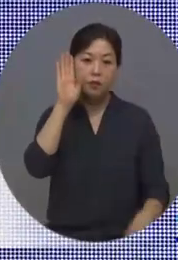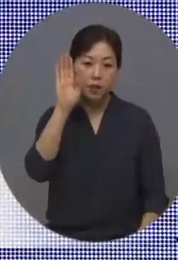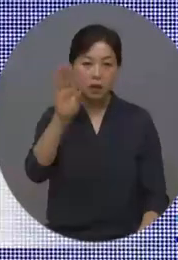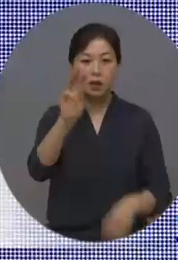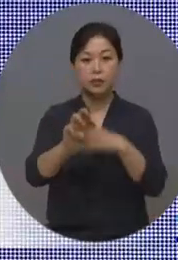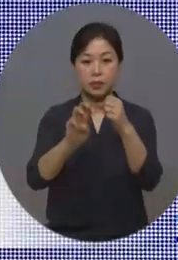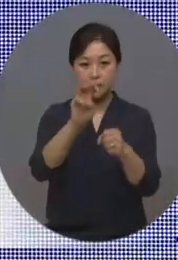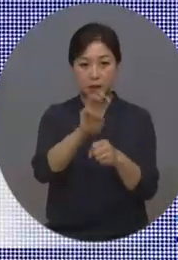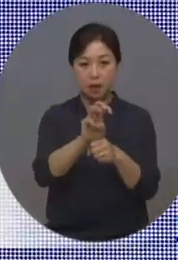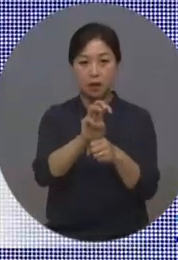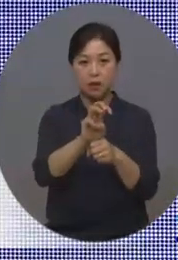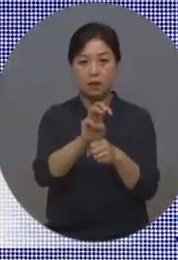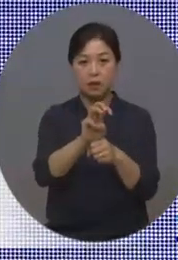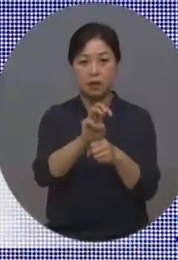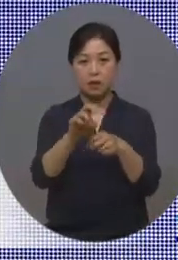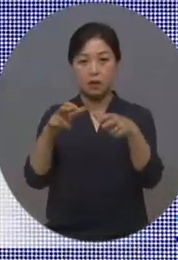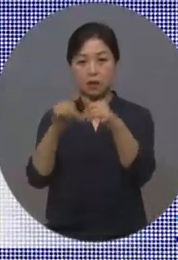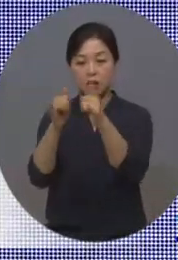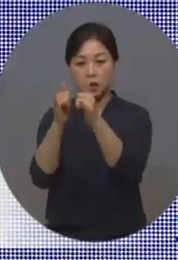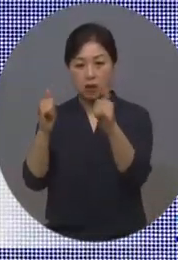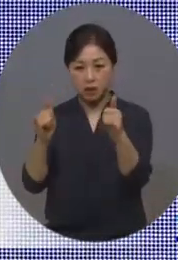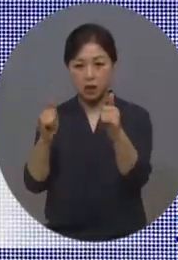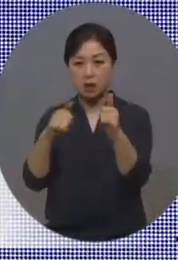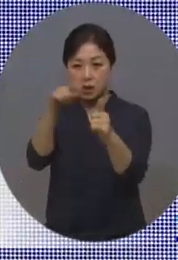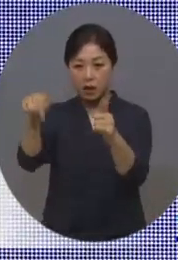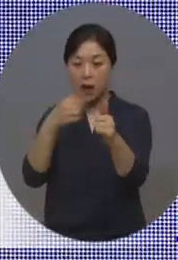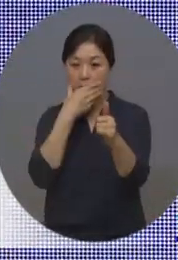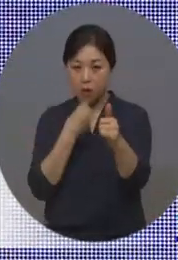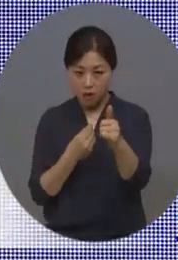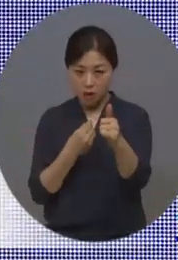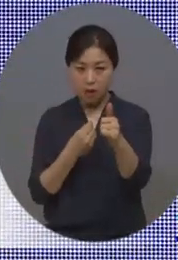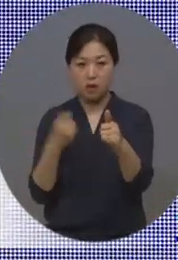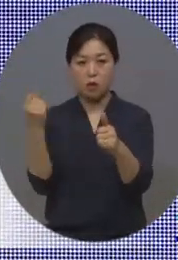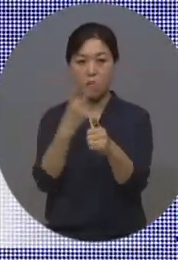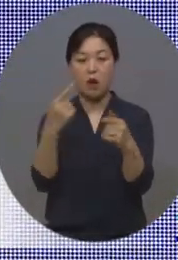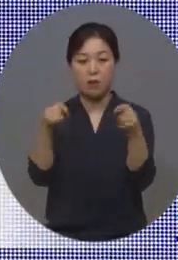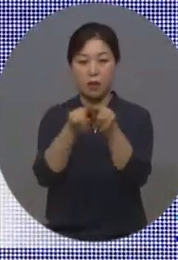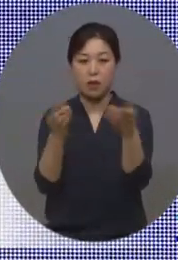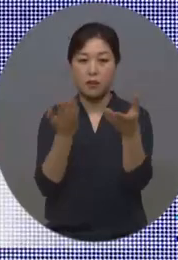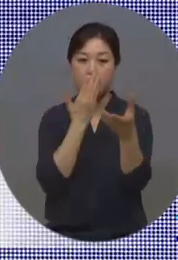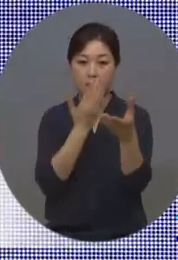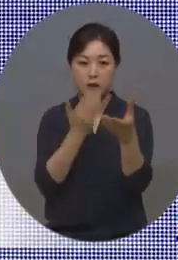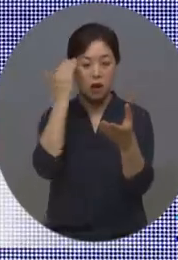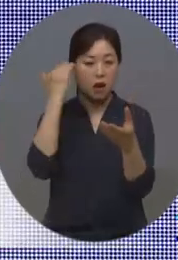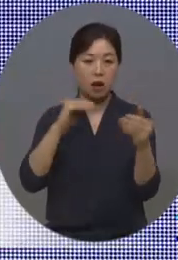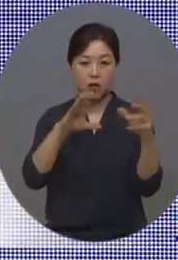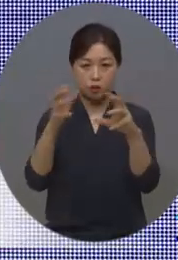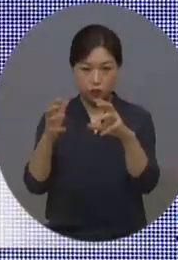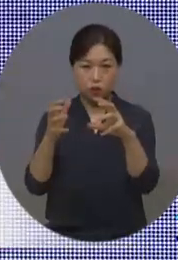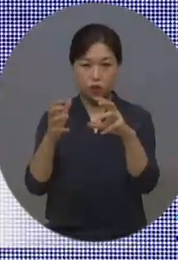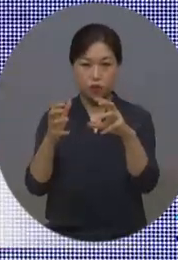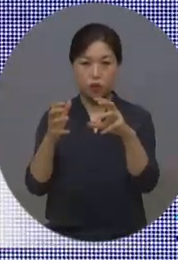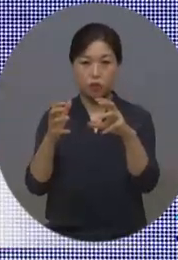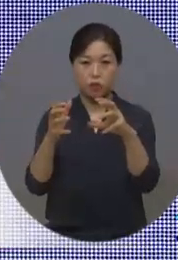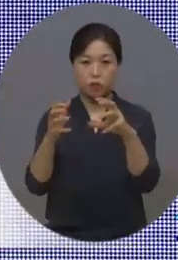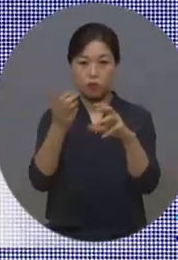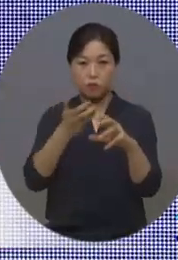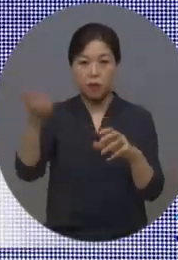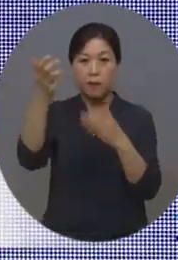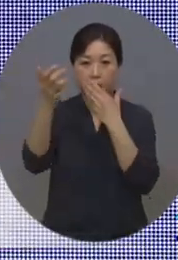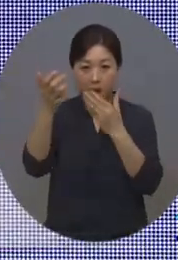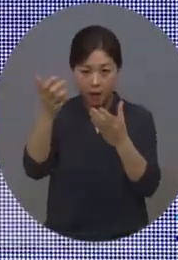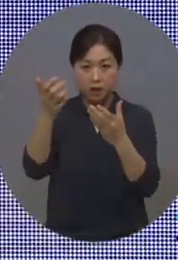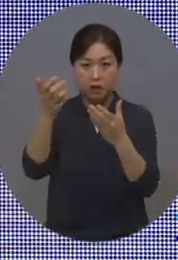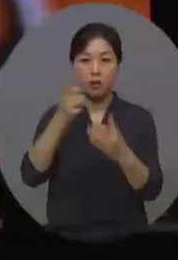30년 다행히 그렇게 못 가 때 또한 펫 이라는 대한민국으로 보여야 할 수